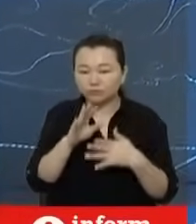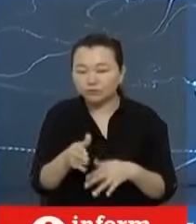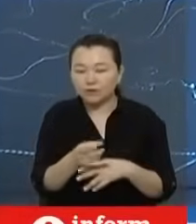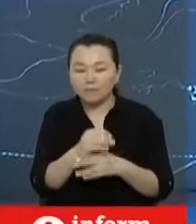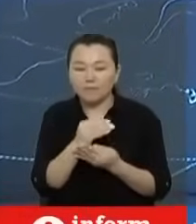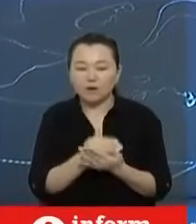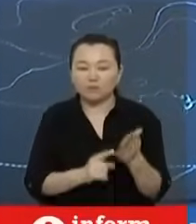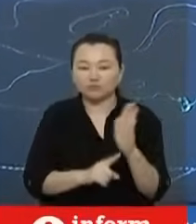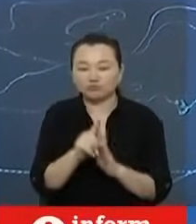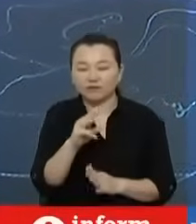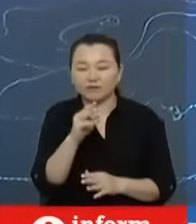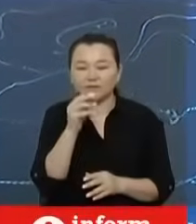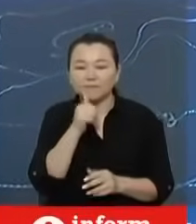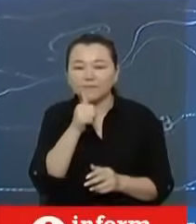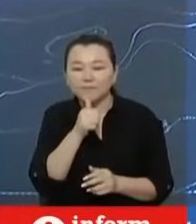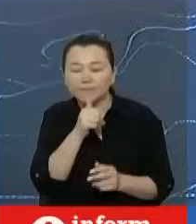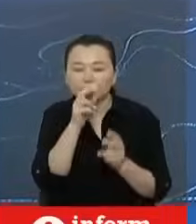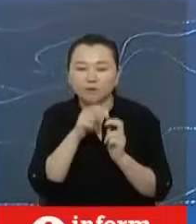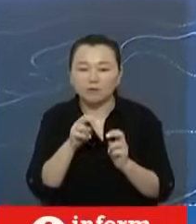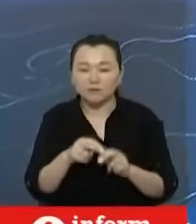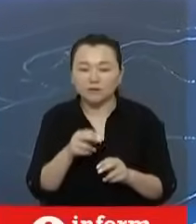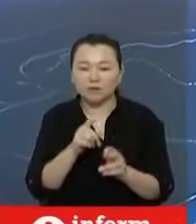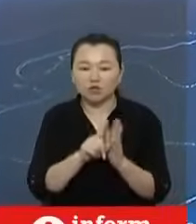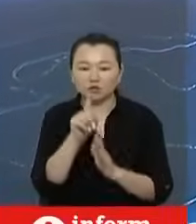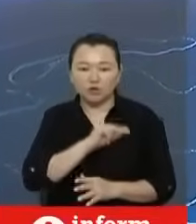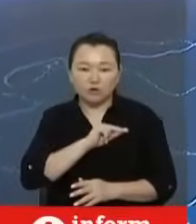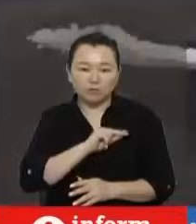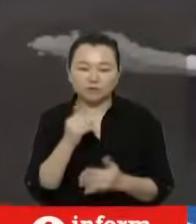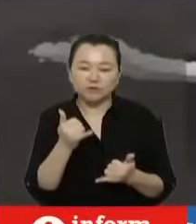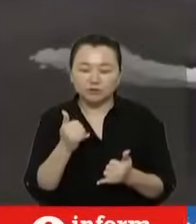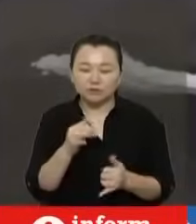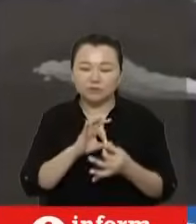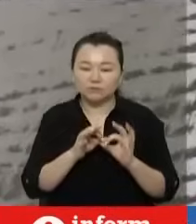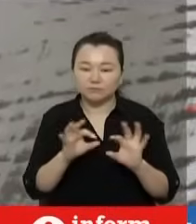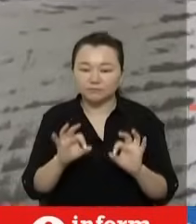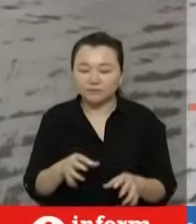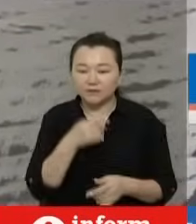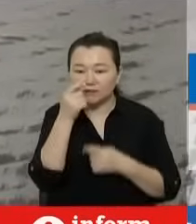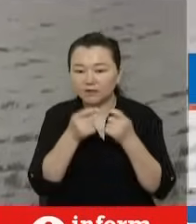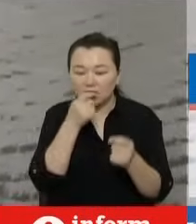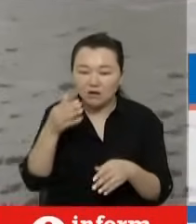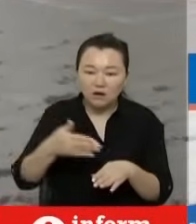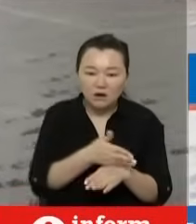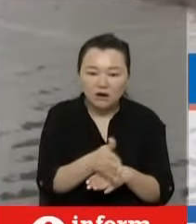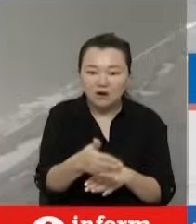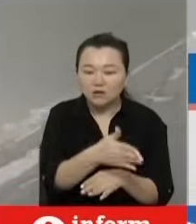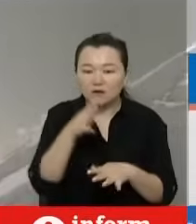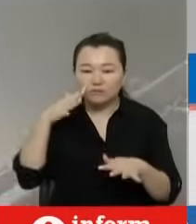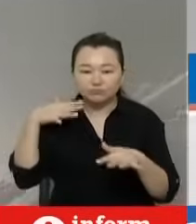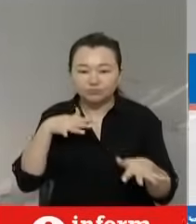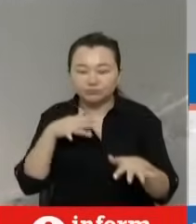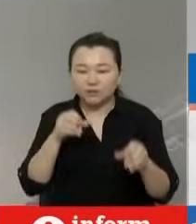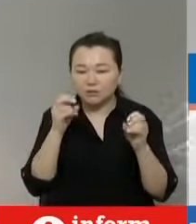уже запущена в тестовом режиме. Жанара Сулханова расскажет подробнее. Детальную карту паводковых угроз и зон